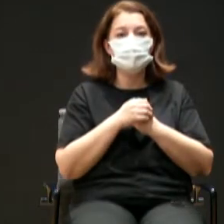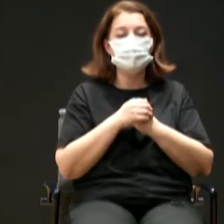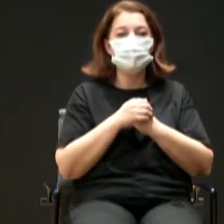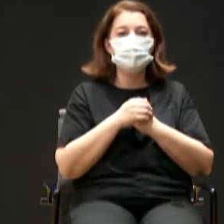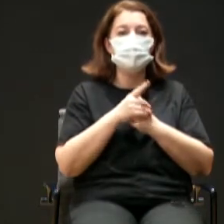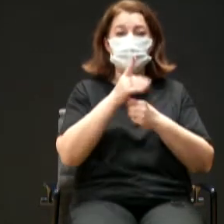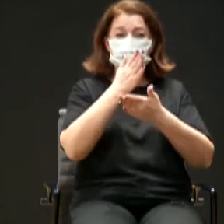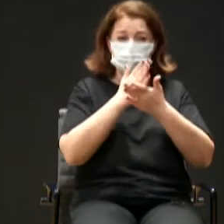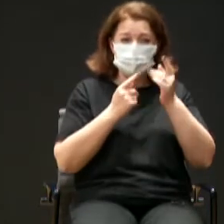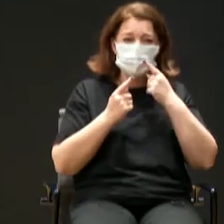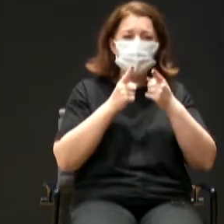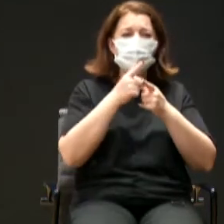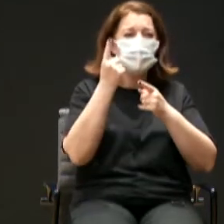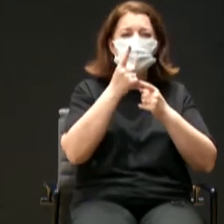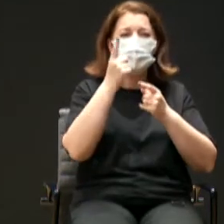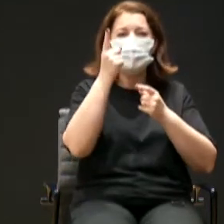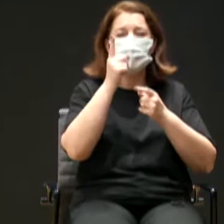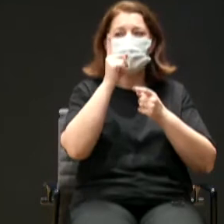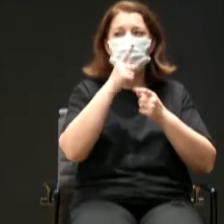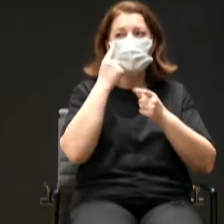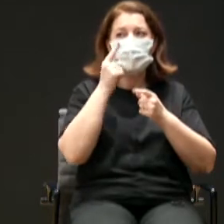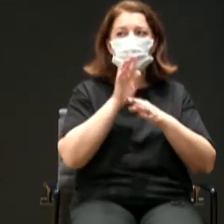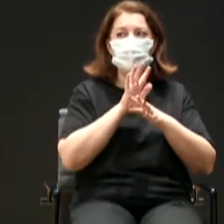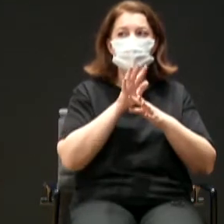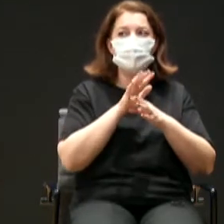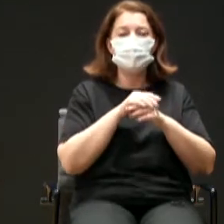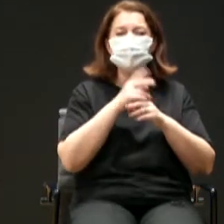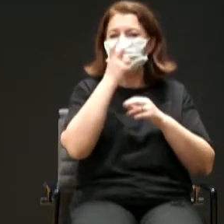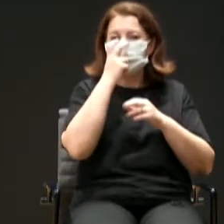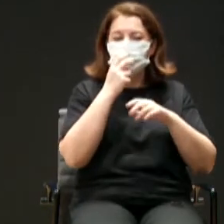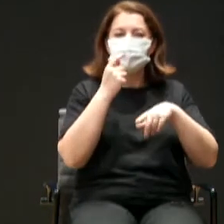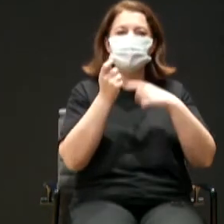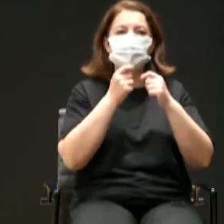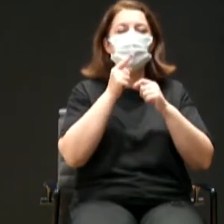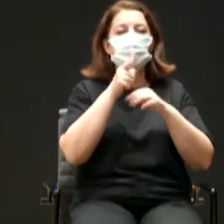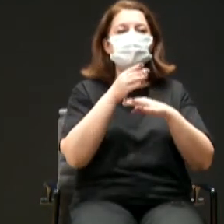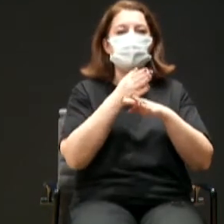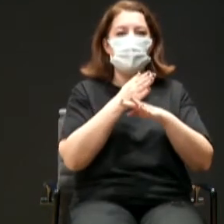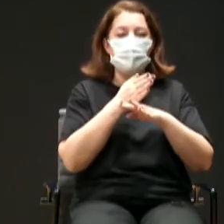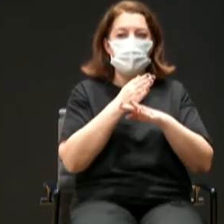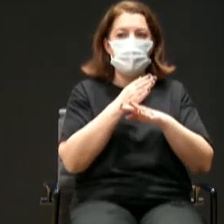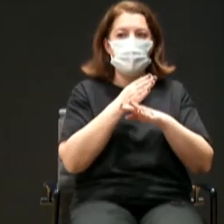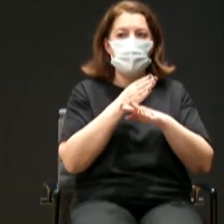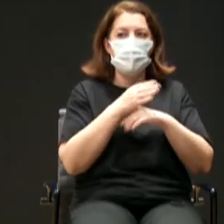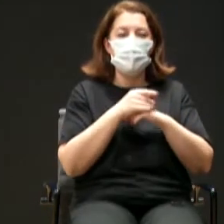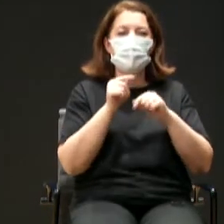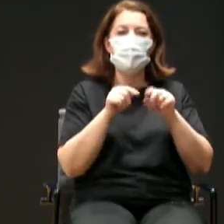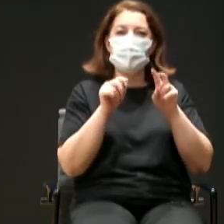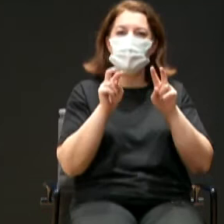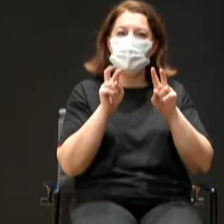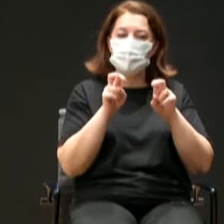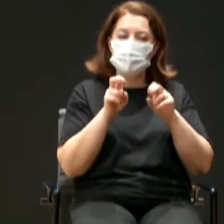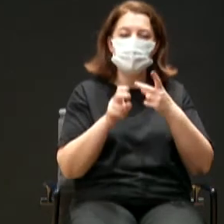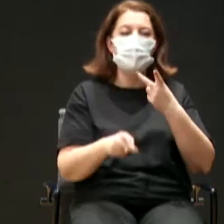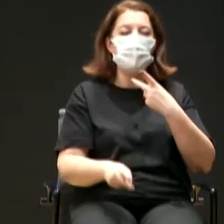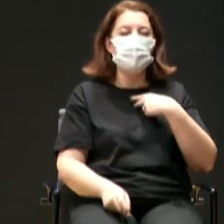şimdi yarısıdır, böyle bir oran gözükmüyor, böyle bir şey yok. İnce işleri diyoruz. Bu sebeple yani bu konuda